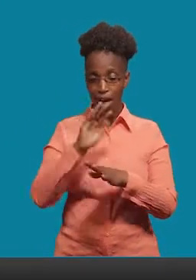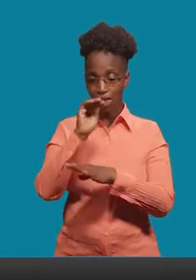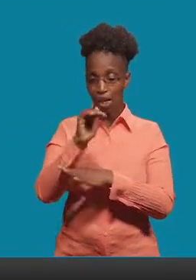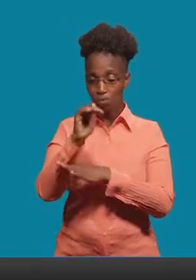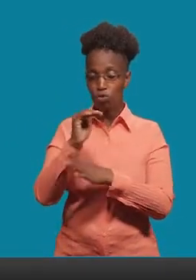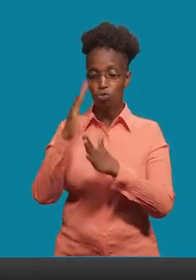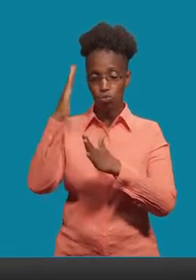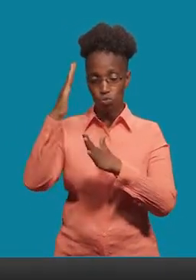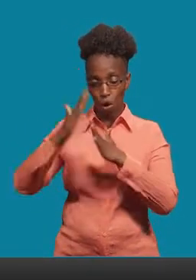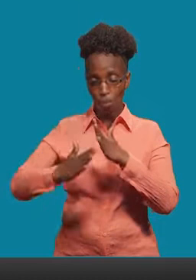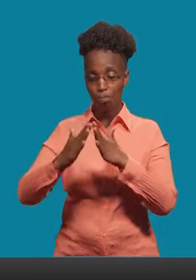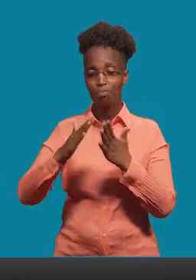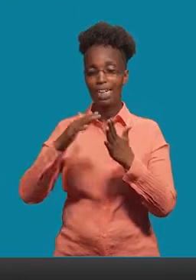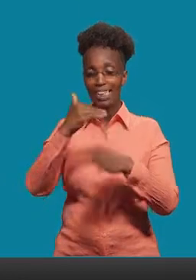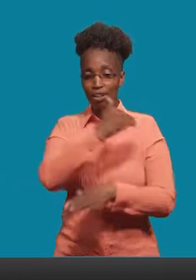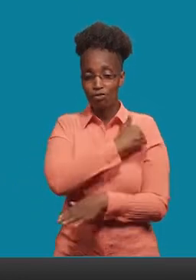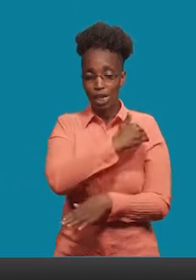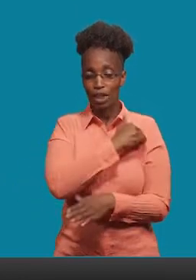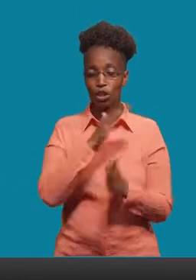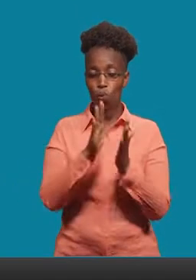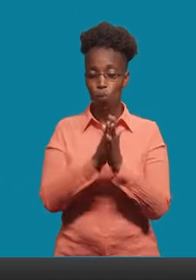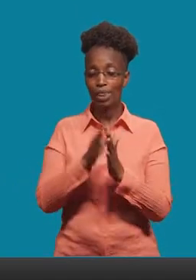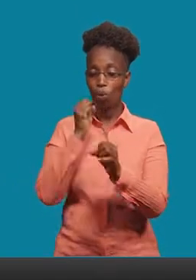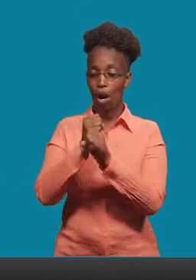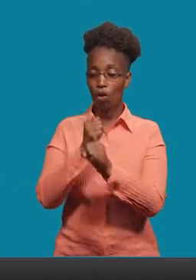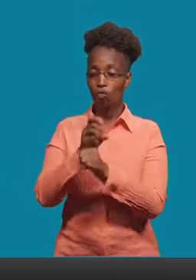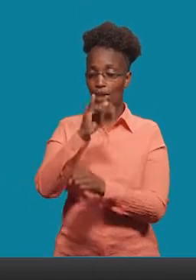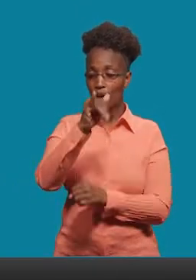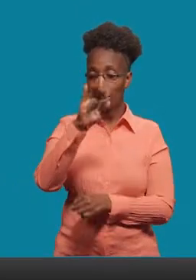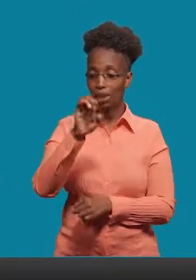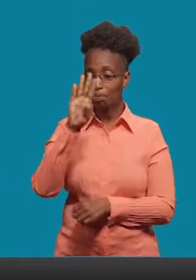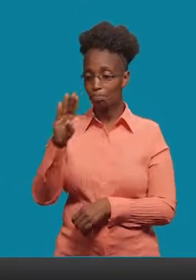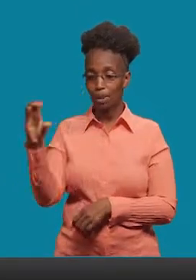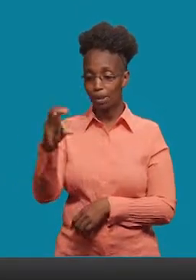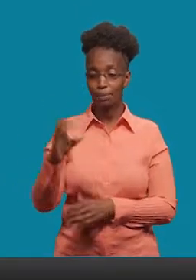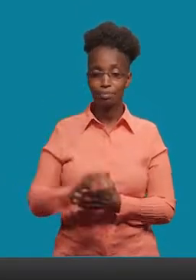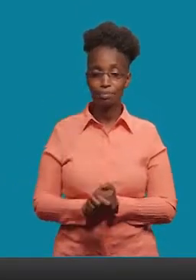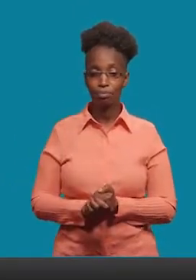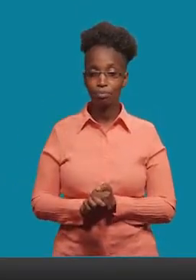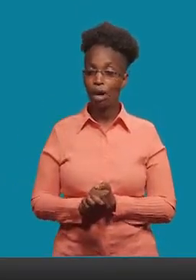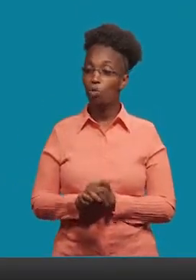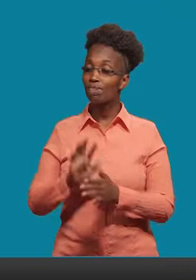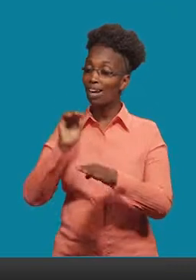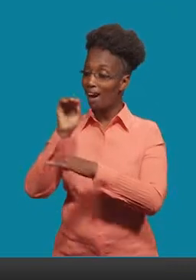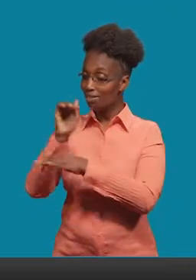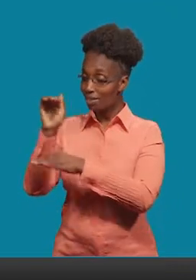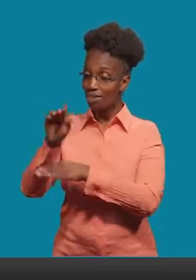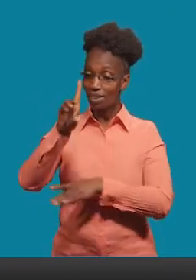yake na kukoma kuingilia kati kazi ya tume ya uhuru ya uchaguzi na mipaka nchini IEBC. Mtu anaitwa